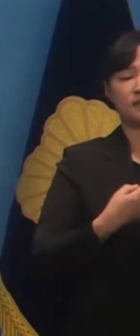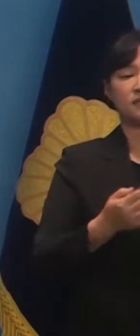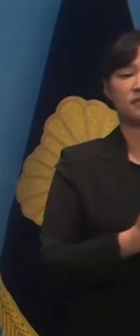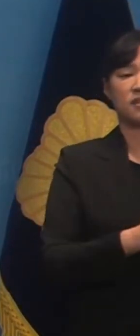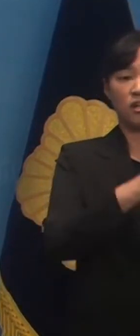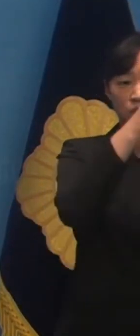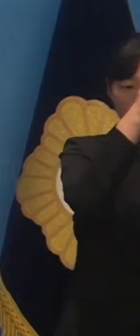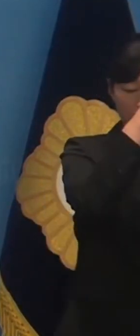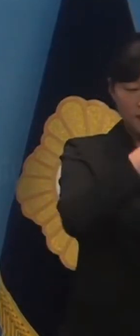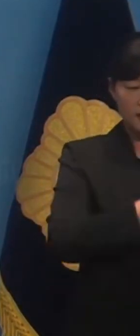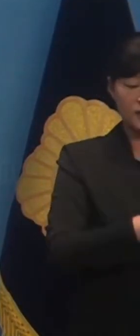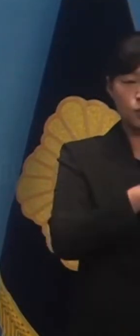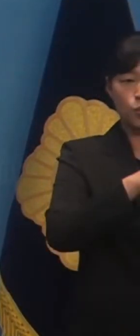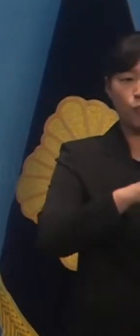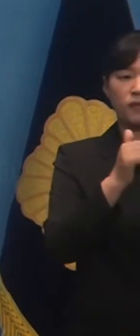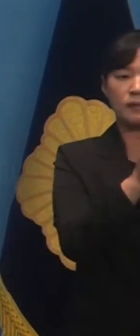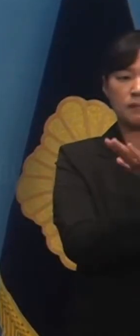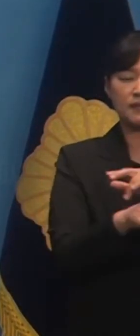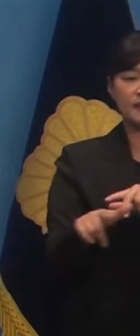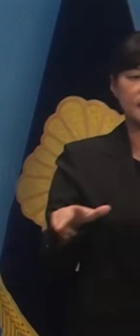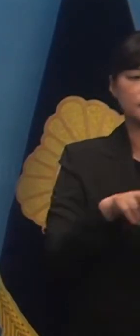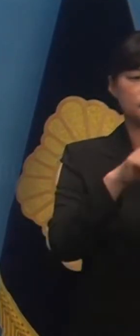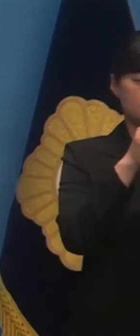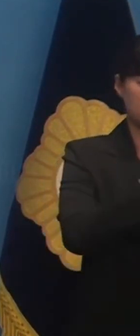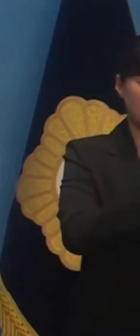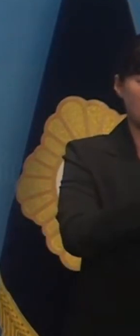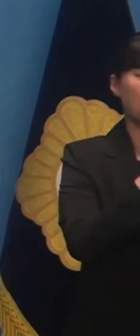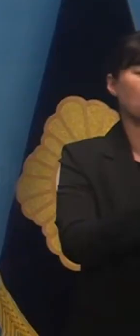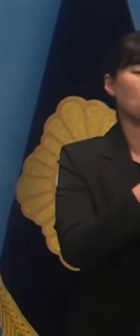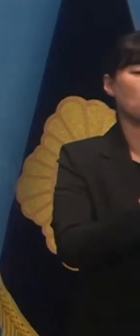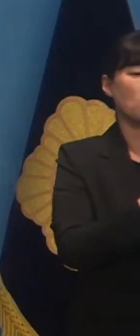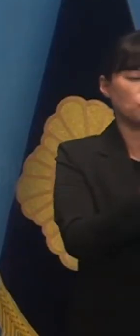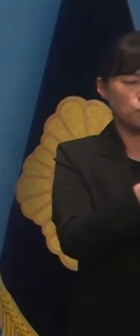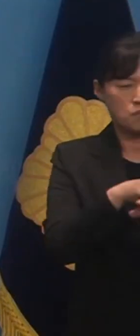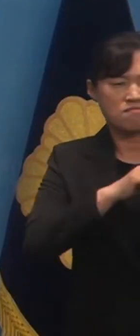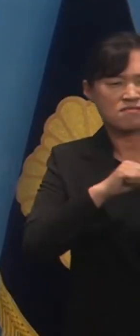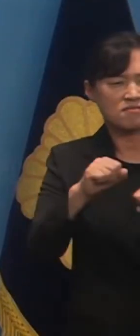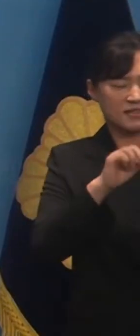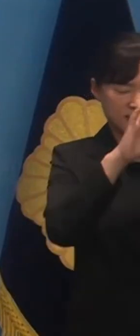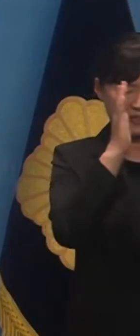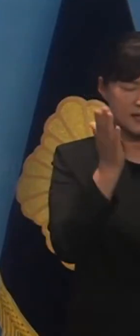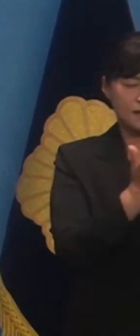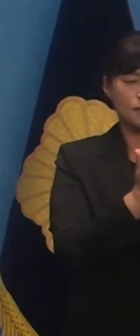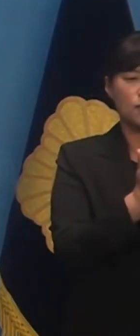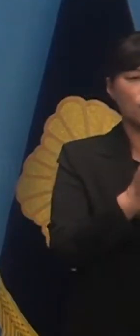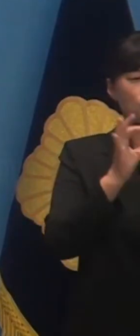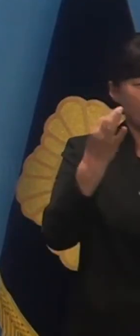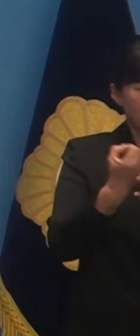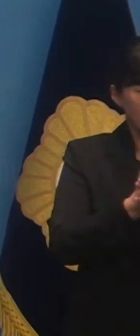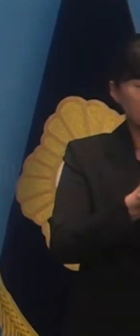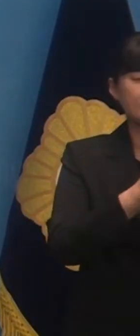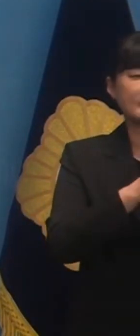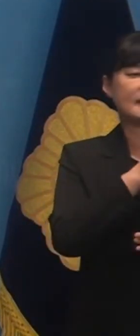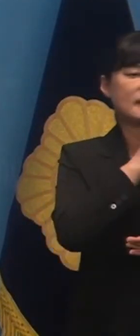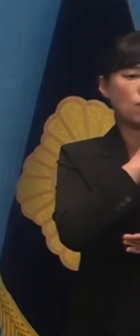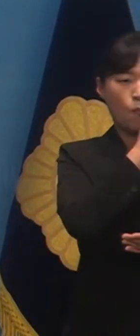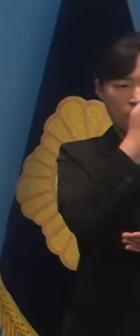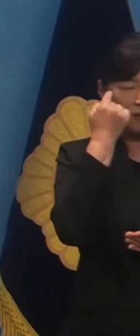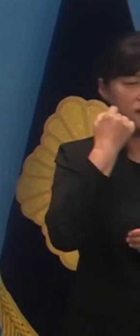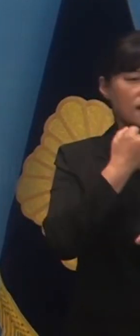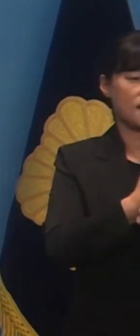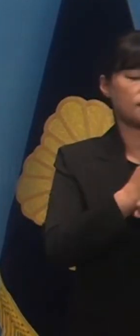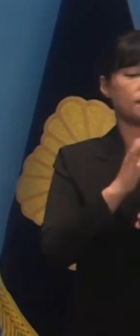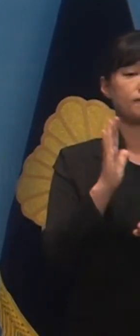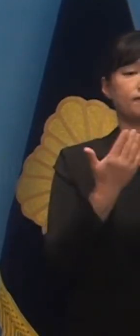경찰은 손효숙 대표를 즉각 체포하고 리박스쿨의 조직적 활동에 전모한 대가성 등에 대해 진실을 밝혀내야